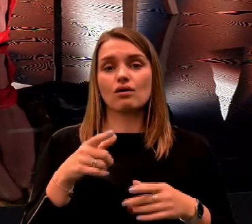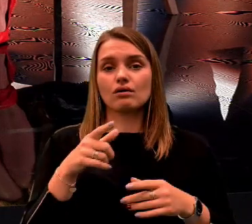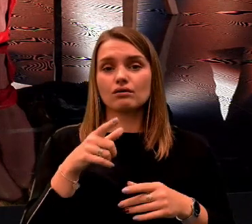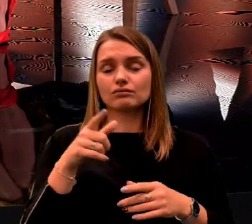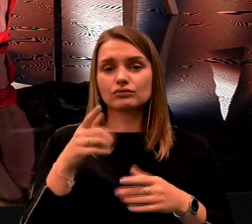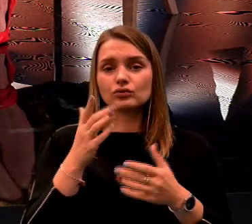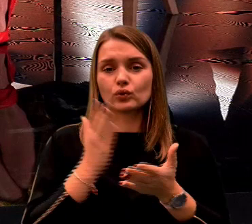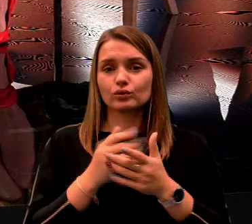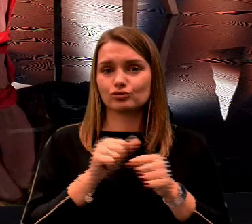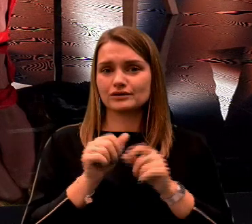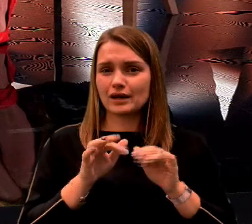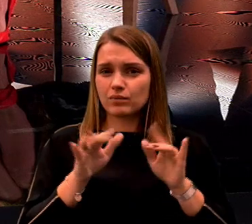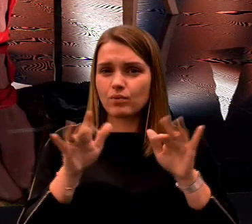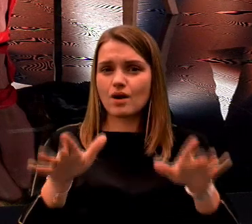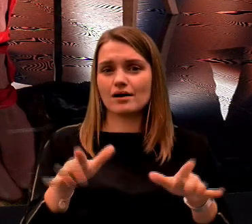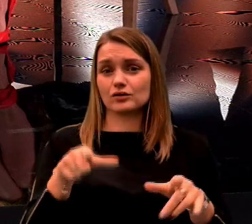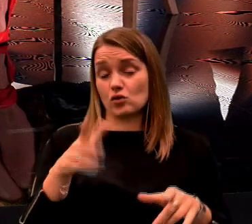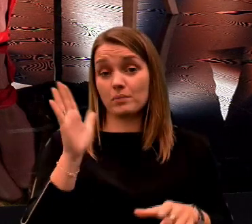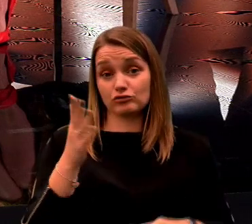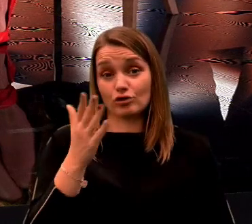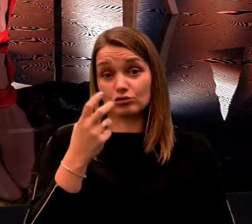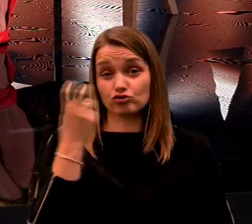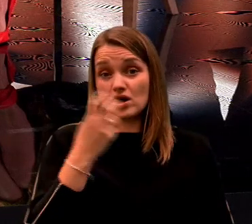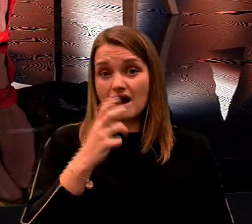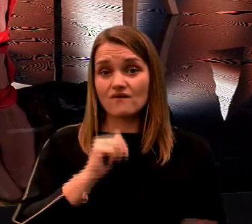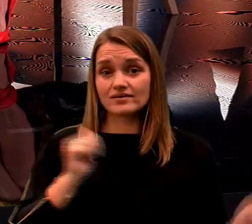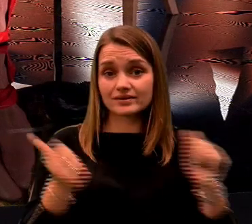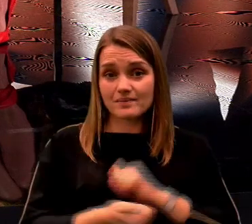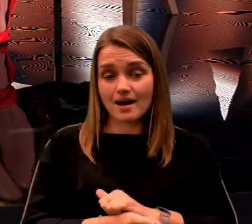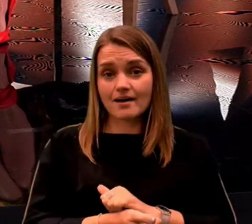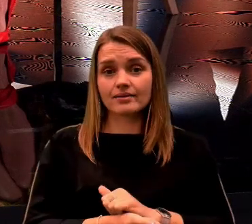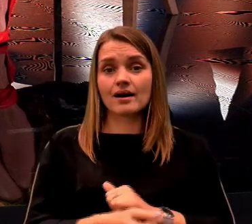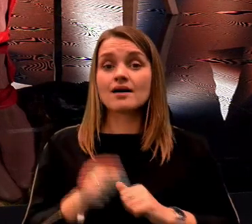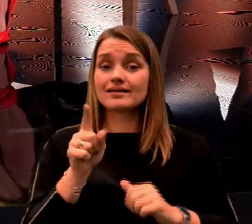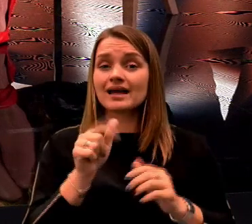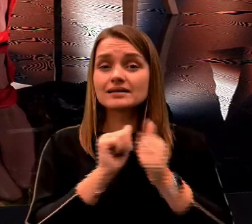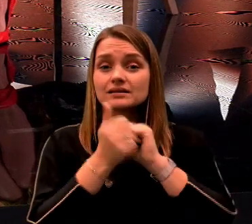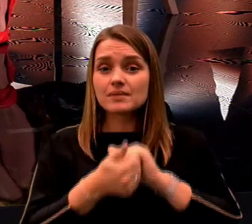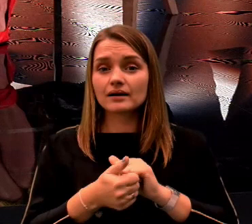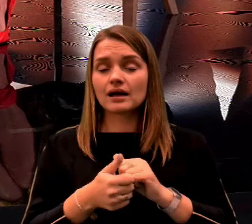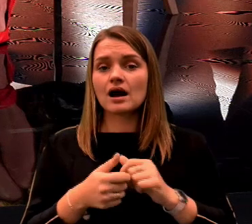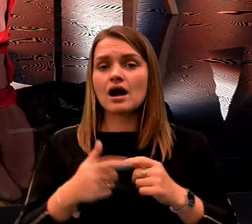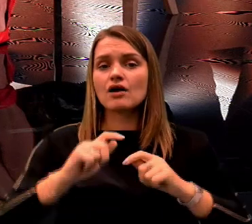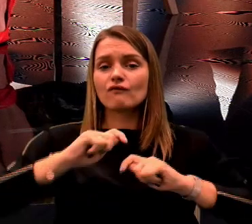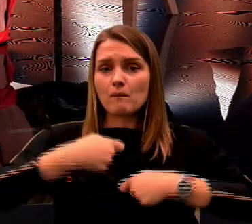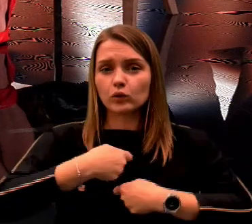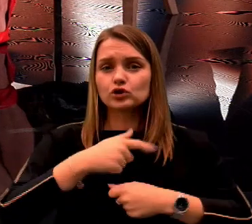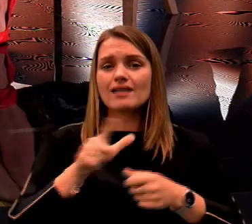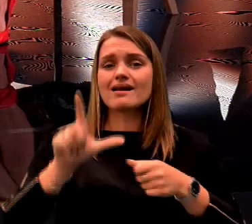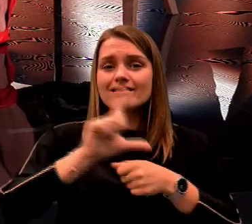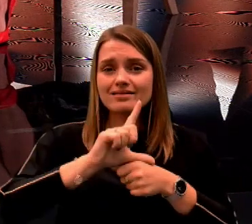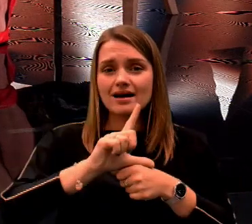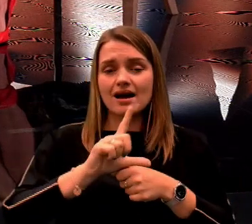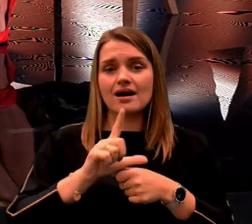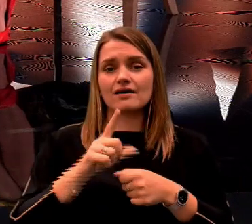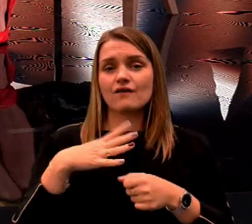Tu będzie bardzo ciekawa zmiana w ciągu najbliższej dekady nas czekała. I myślę, że ta zmiana wymusza na liderach też różne